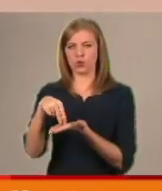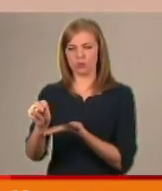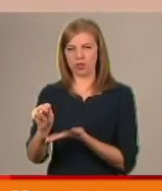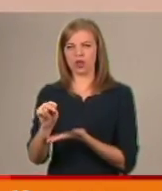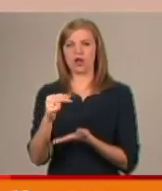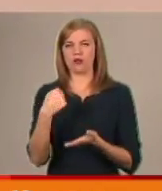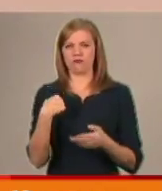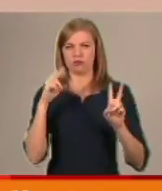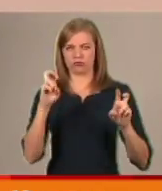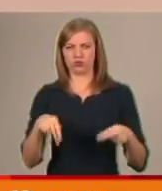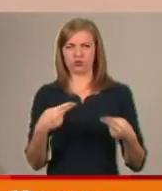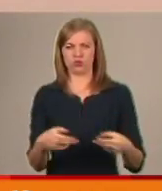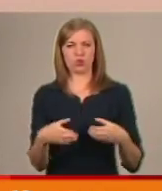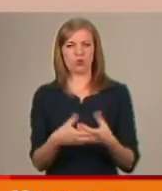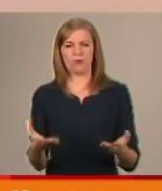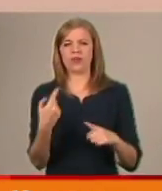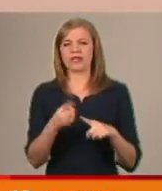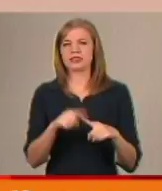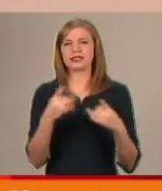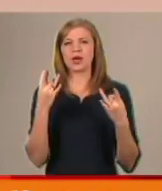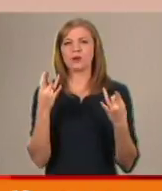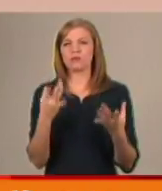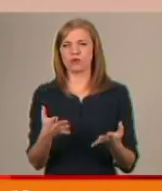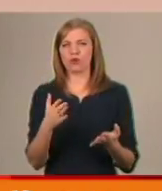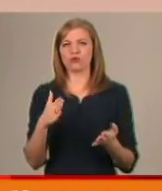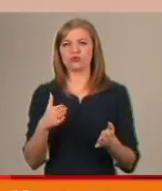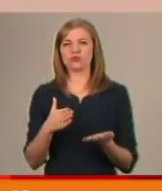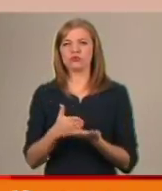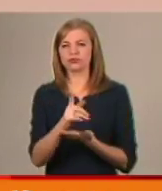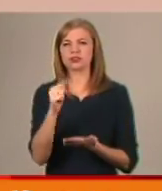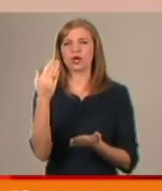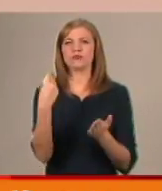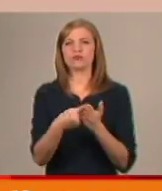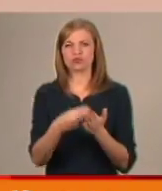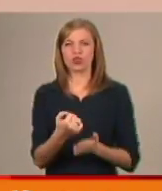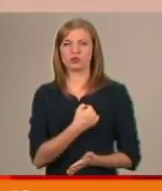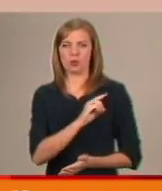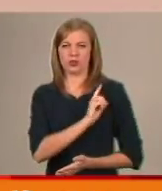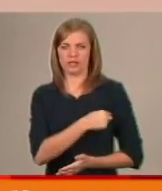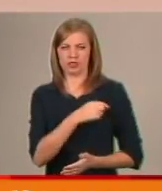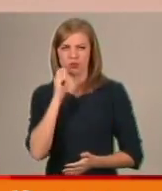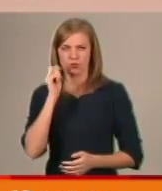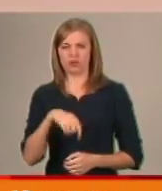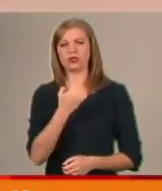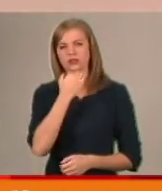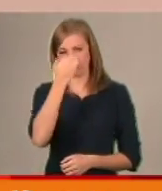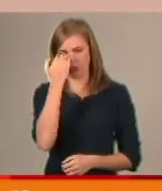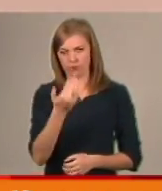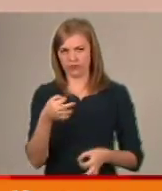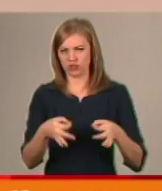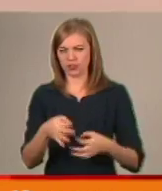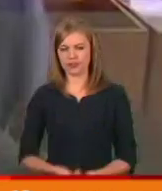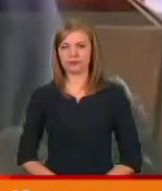Україні, ми злочинне угрупування. Це просто розмін Збройних сил України за бюджет Збройних сил України. Дякую вам.